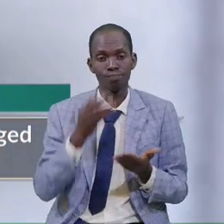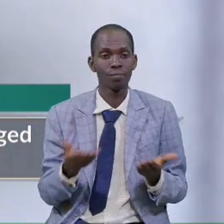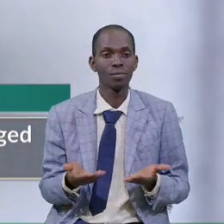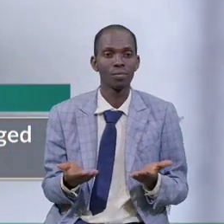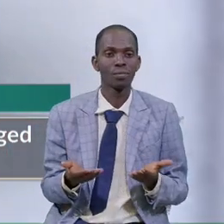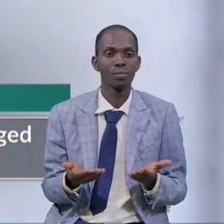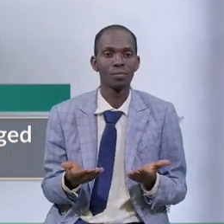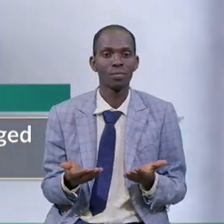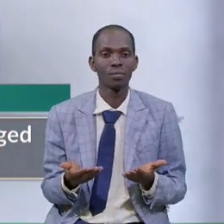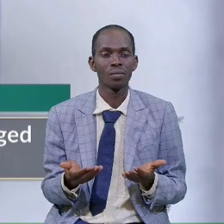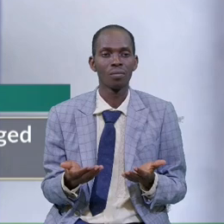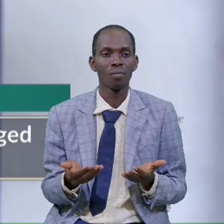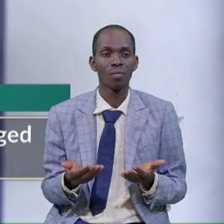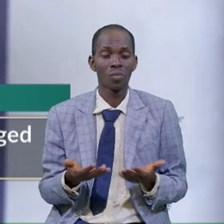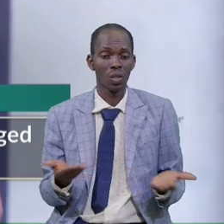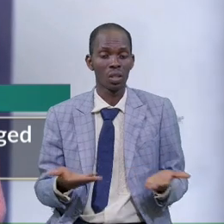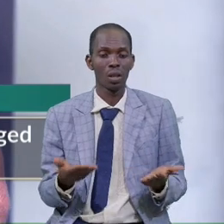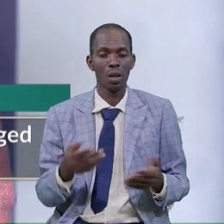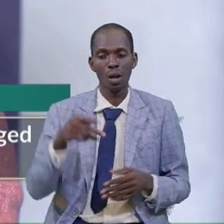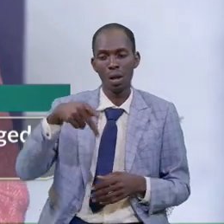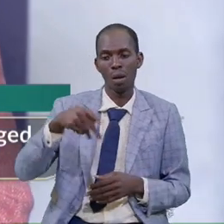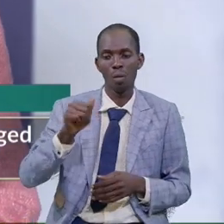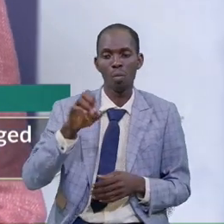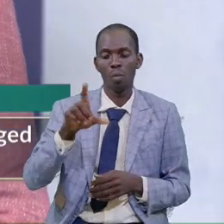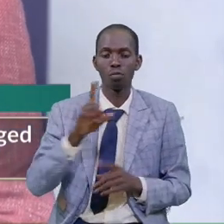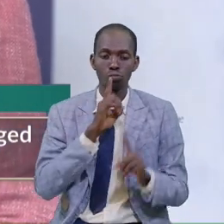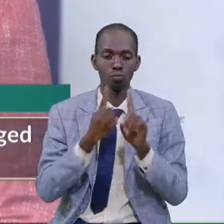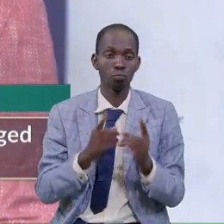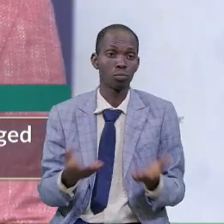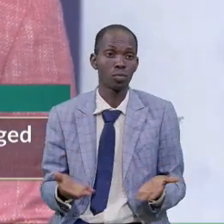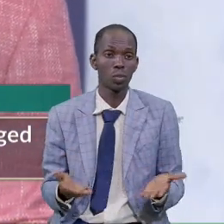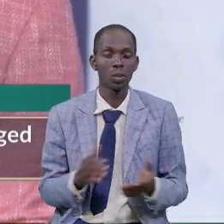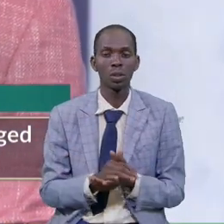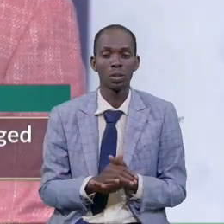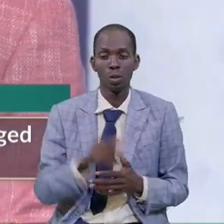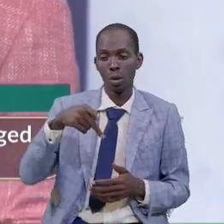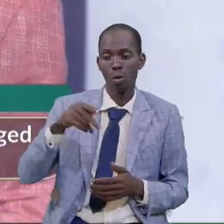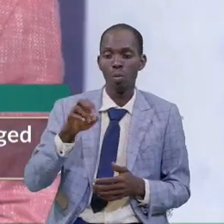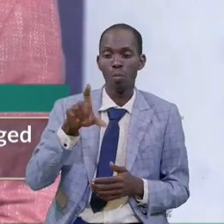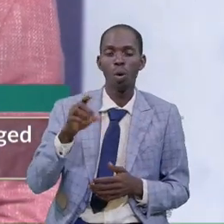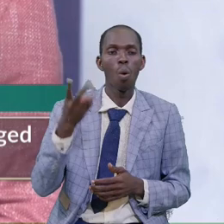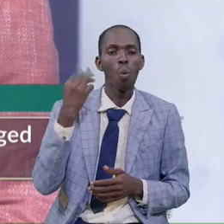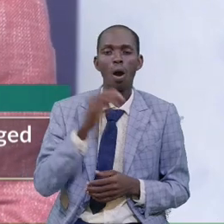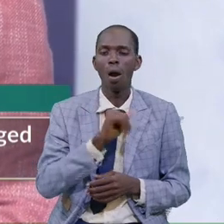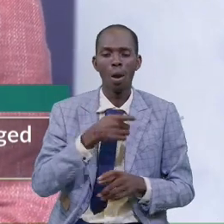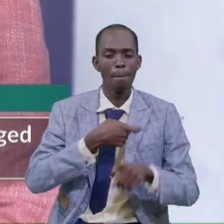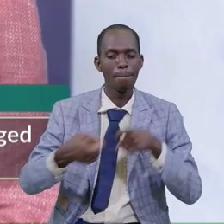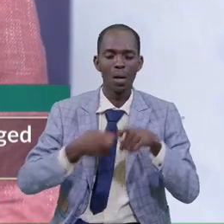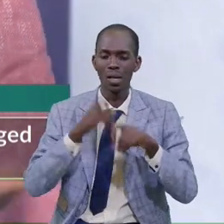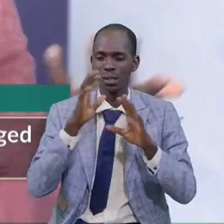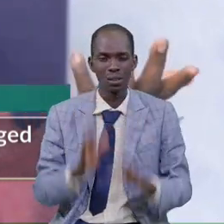verset 6. Ici Paul, l'apôtre, il était un persécuteur et un homme